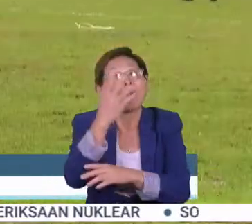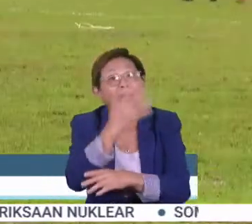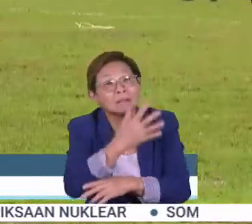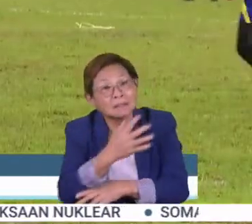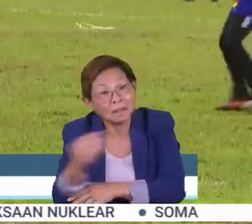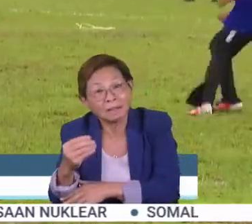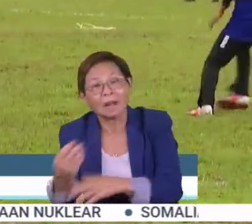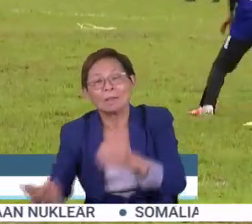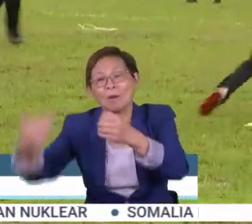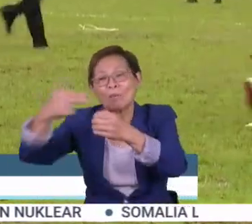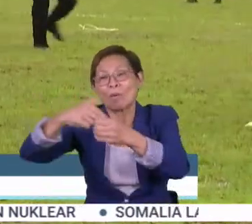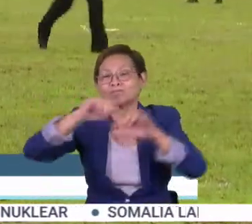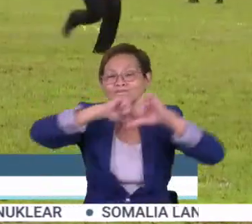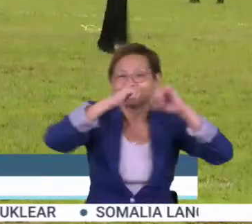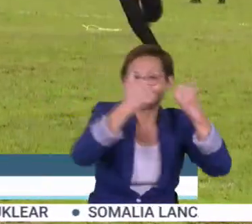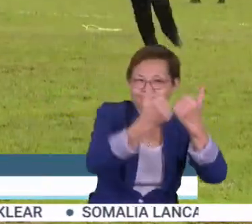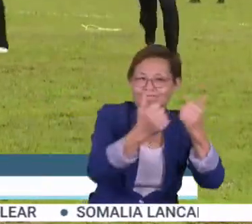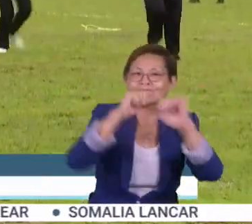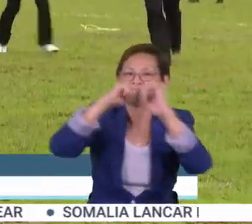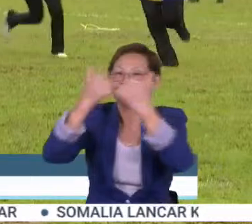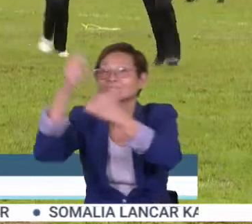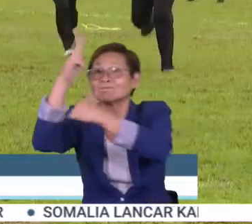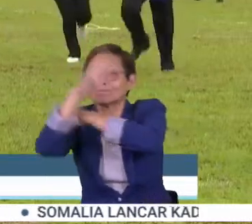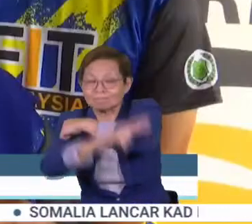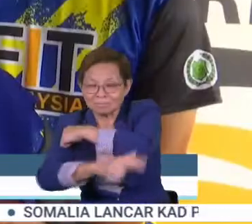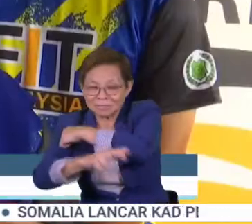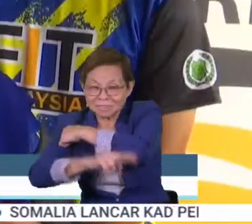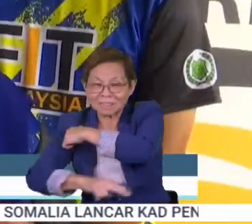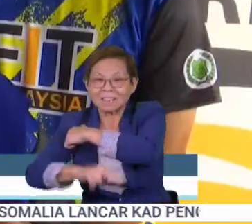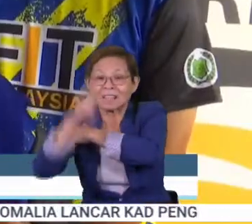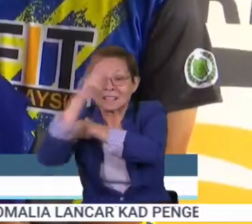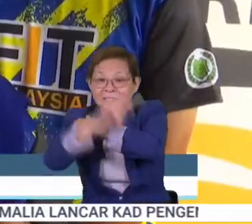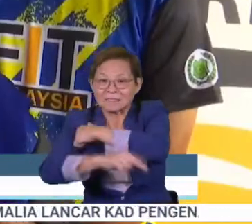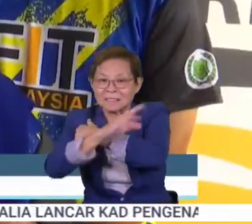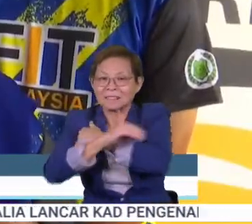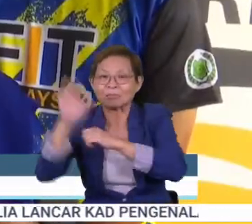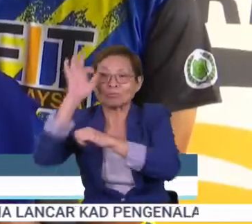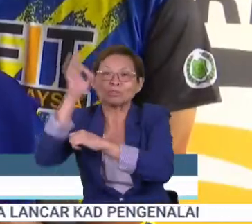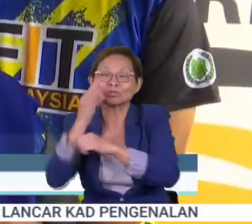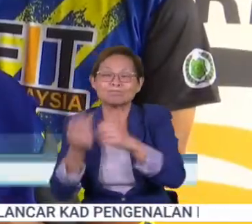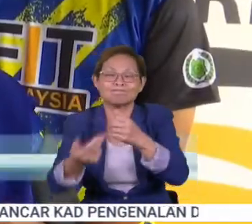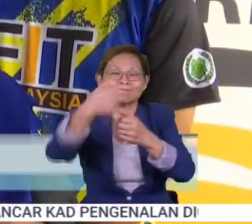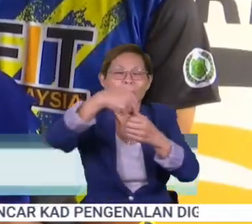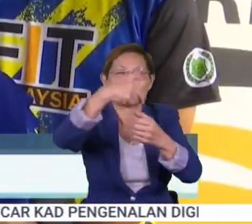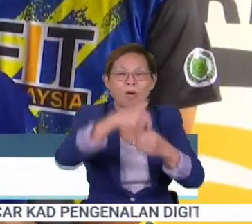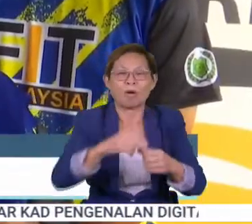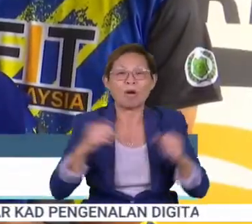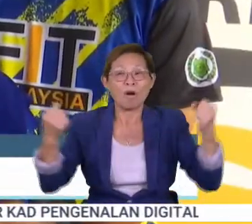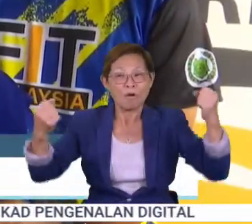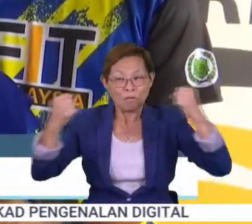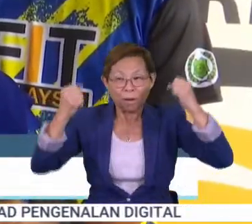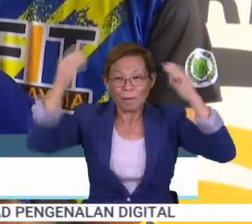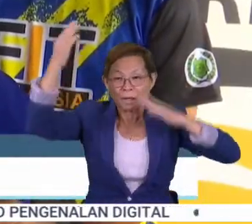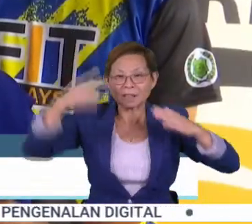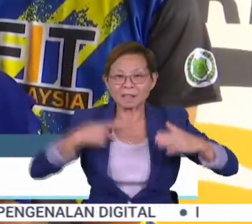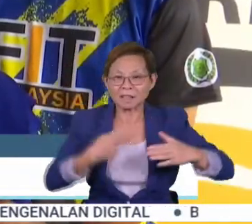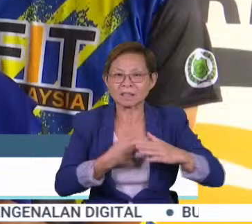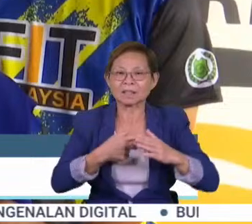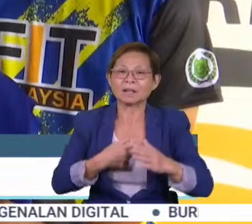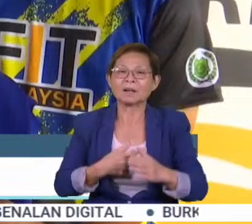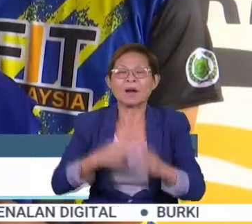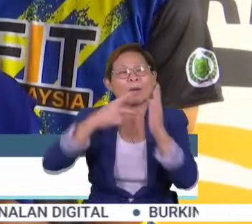serta melibatkan semua agensi kerajaan negeri dan persekutuan. Khususnya untuk Negeri Perlis, selain daripada Fit Malaysia ini, mungkin kita boleh